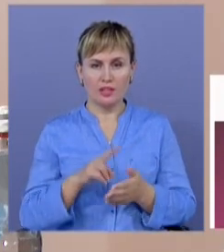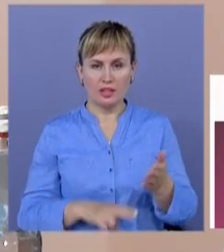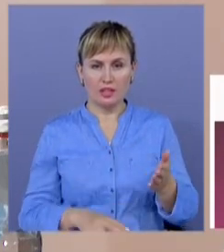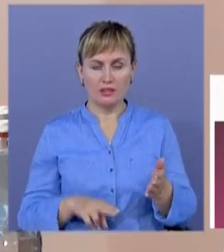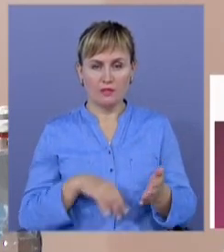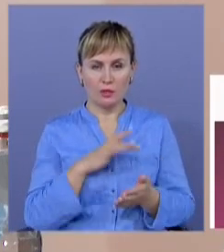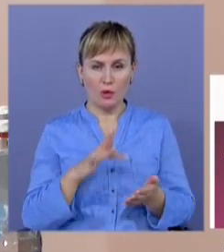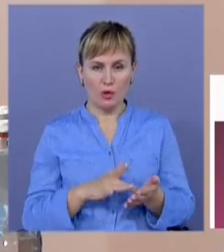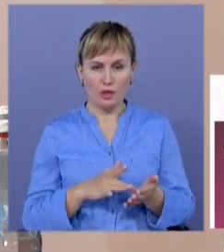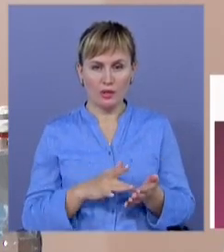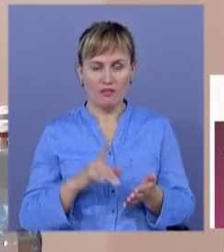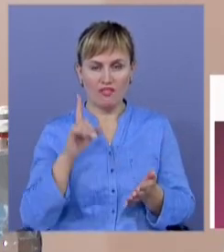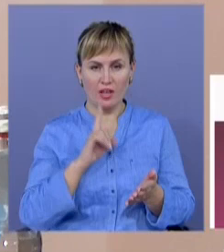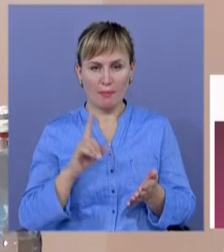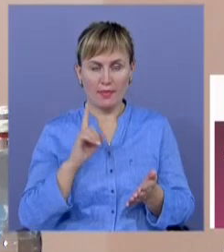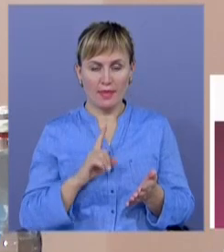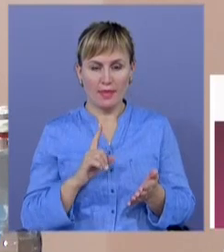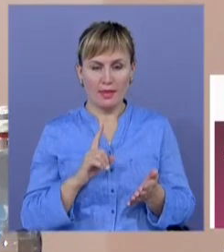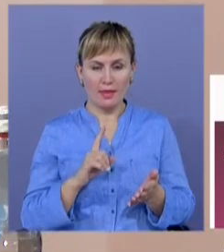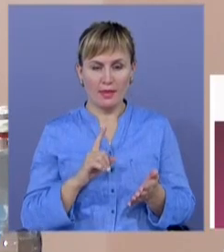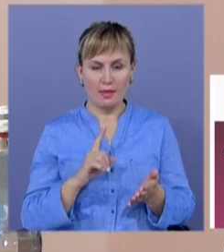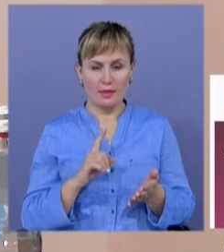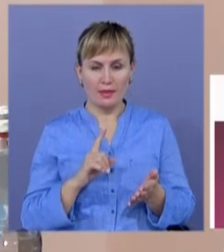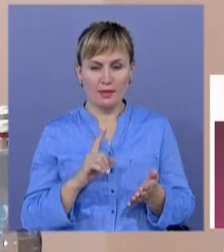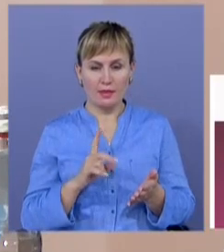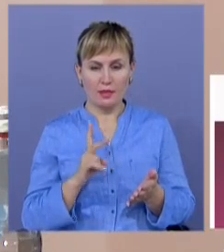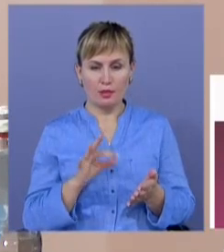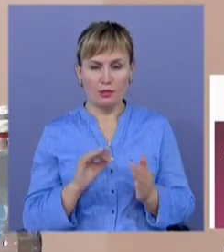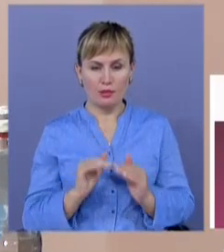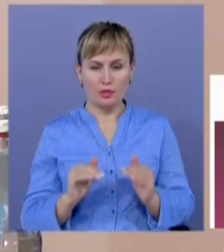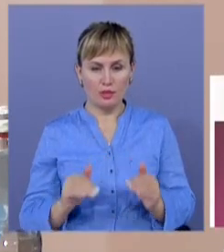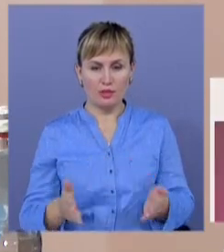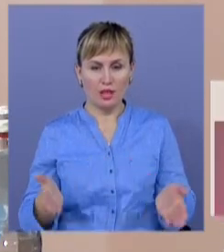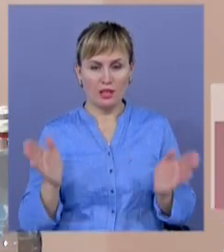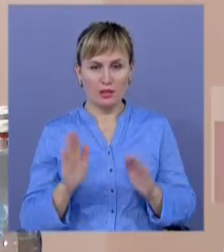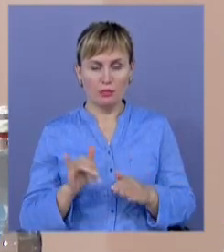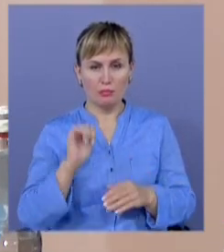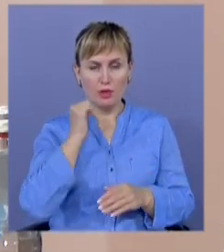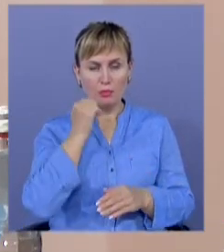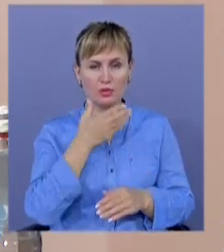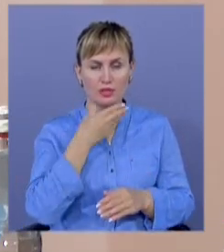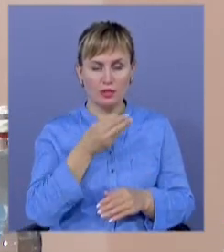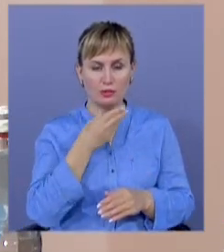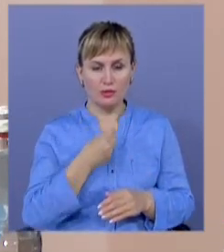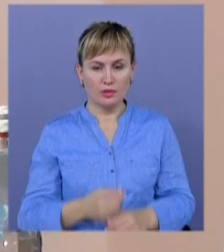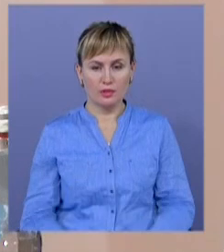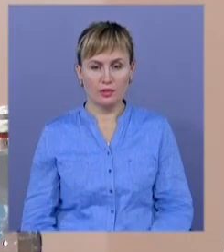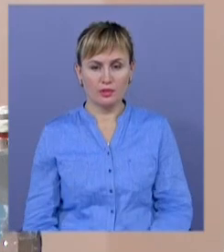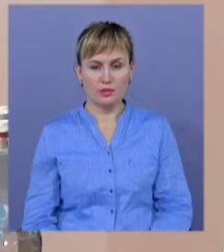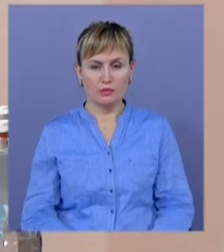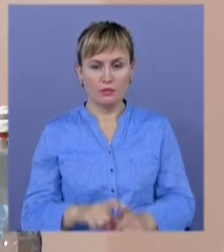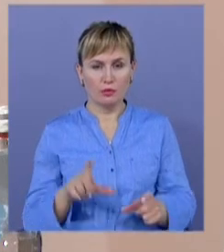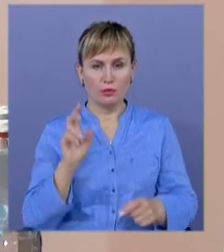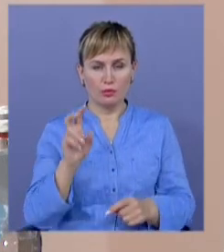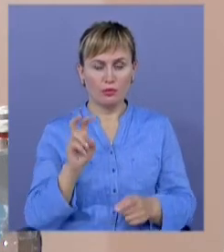зарегистрированы в городе временно, но детей оставили у бабушки с дедушкой. Они ходят в школу